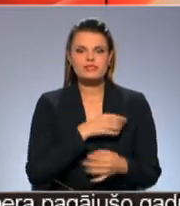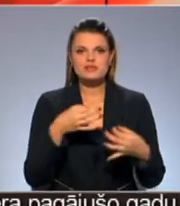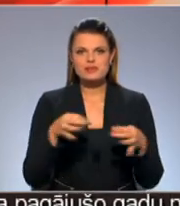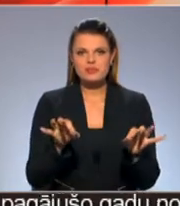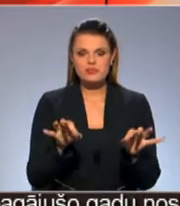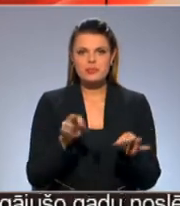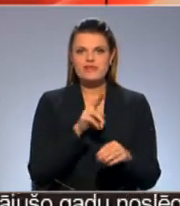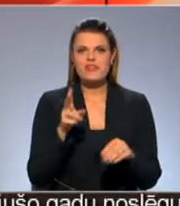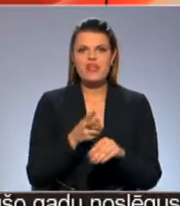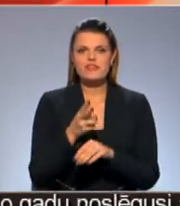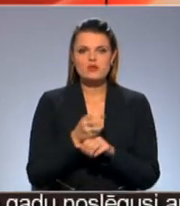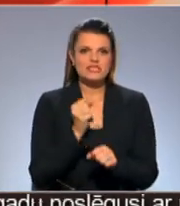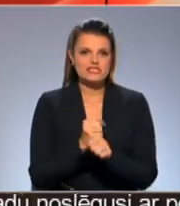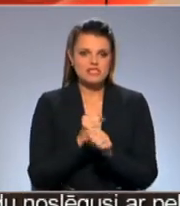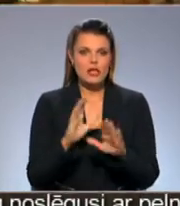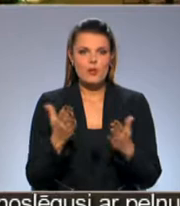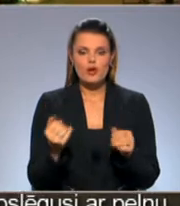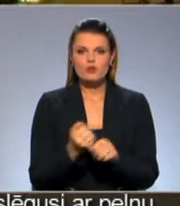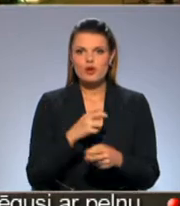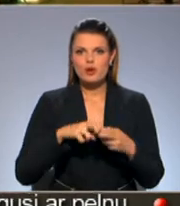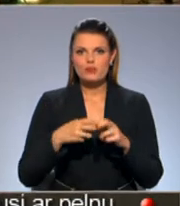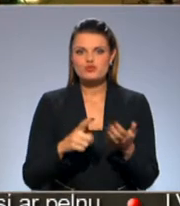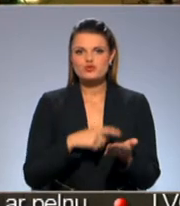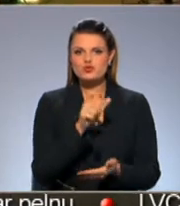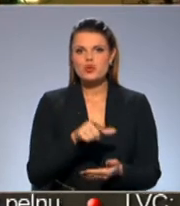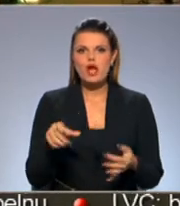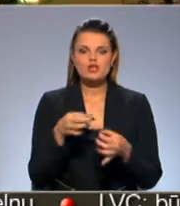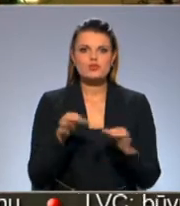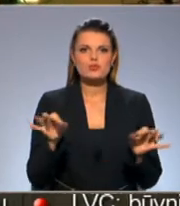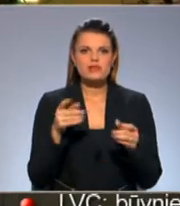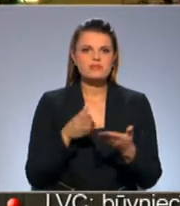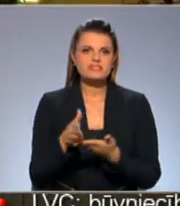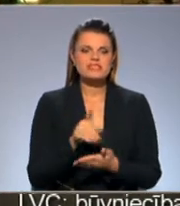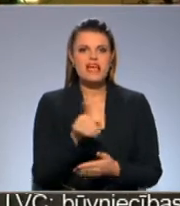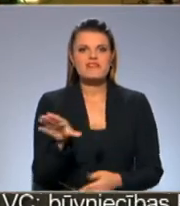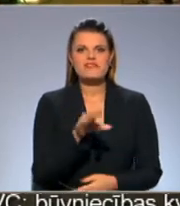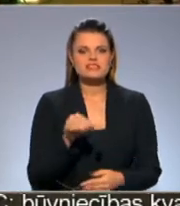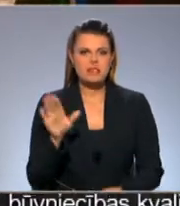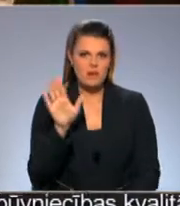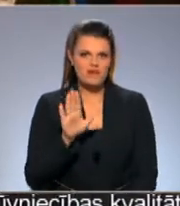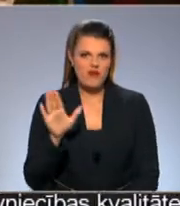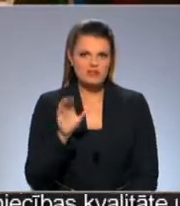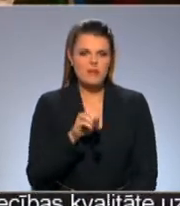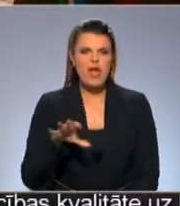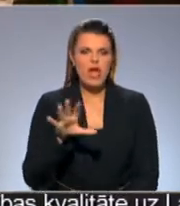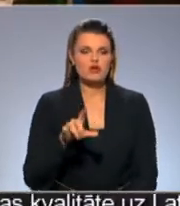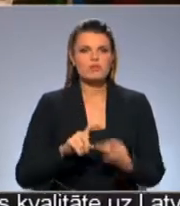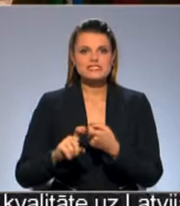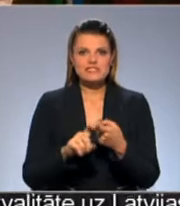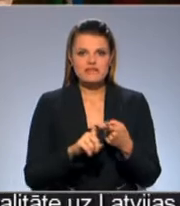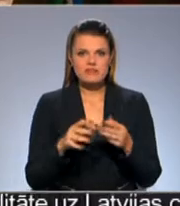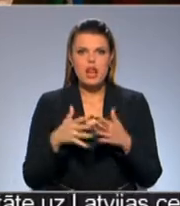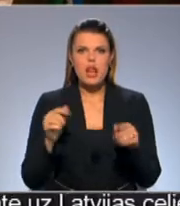un netraucēti strādāt. Tomēr problēmas mediju brīvības ziņā ir visām partnerības valstīm. Klāji mediju brīvības pārkāpumi